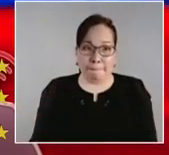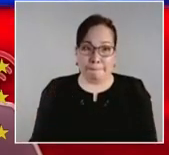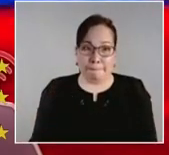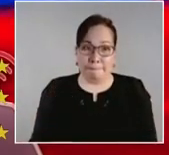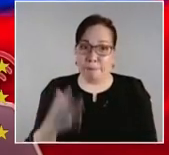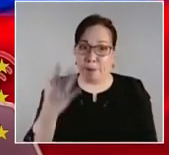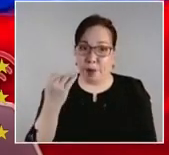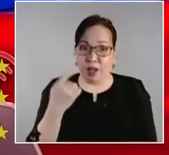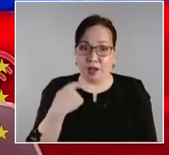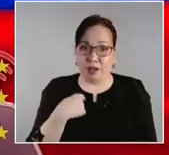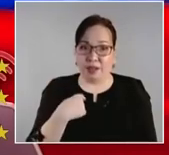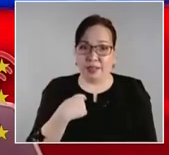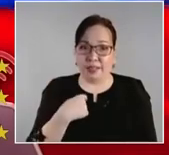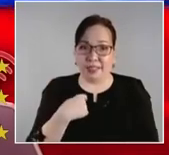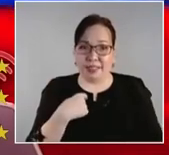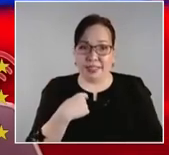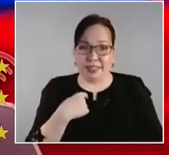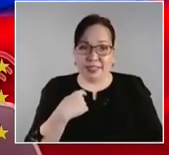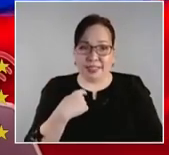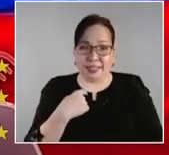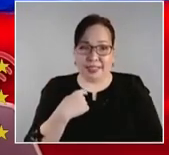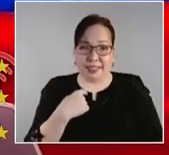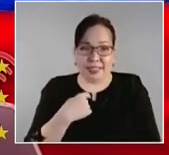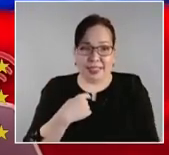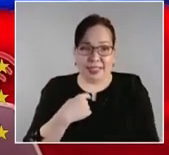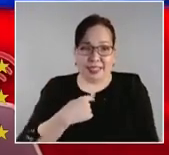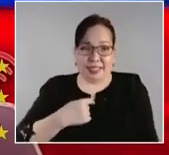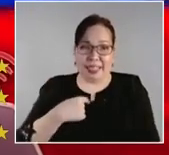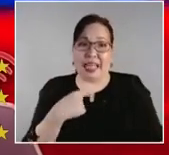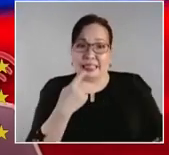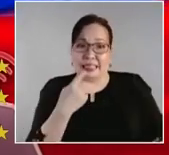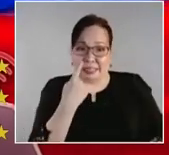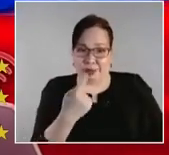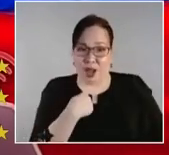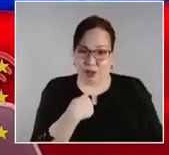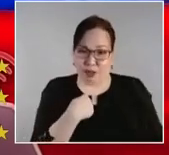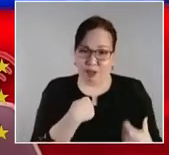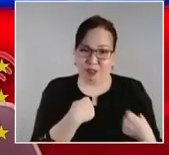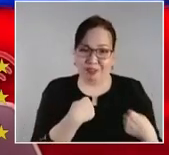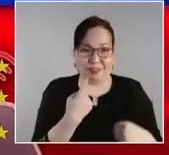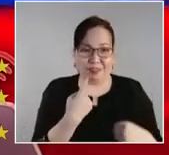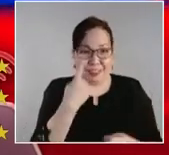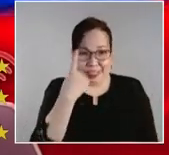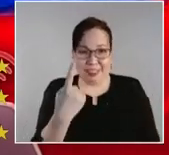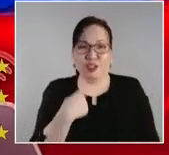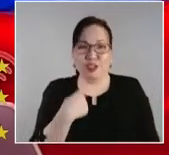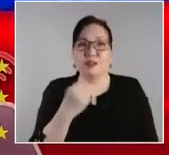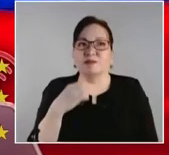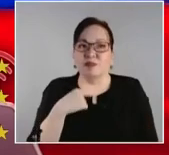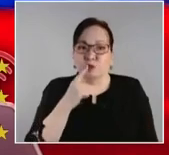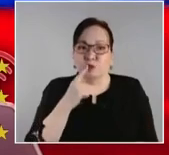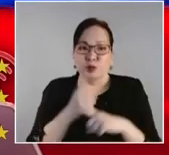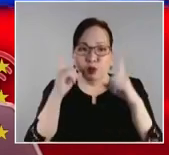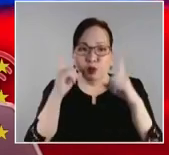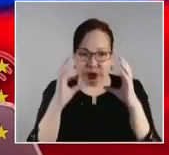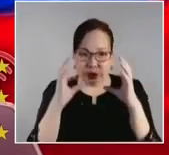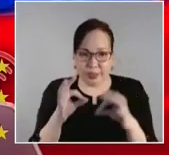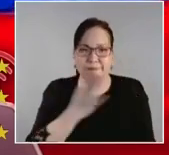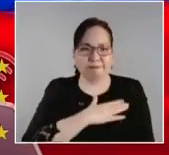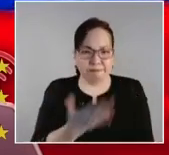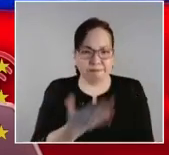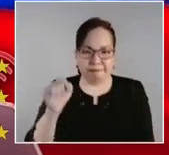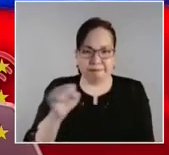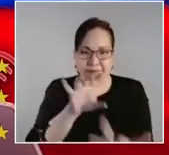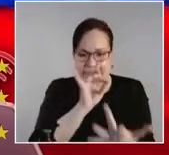one man woman ba yun? kaya gusto ko po talagang when I decide, talagang fully committed.